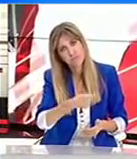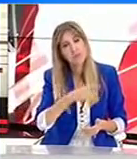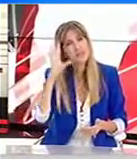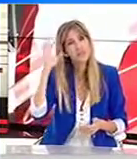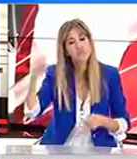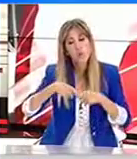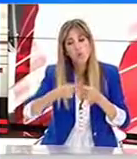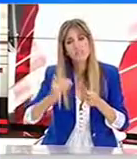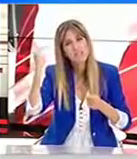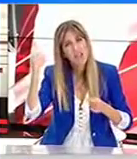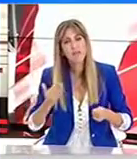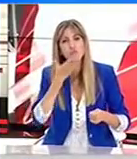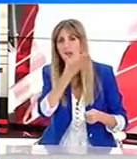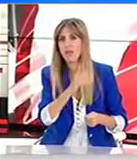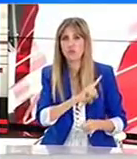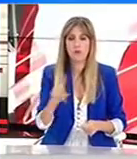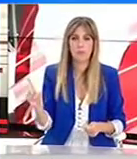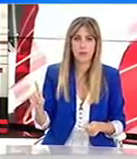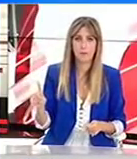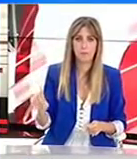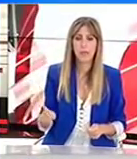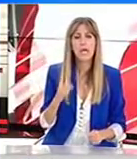Και βεβαίως, αν δεν κάνω λάθος,